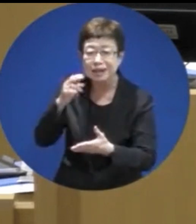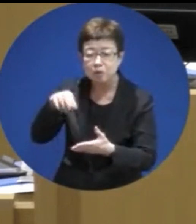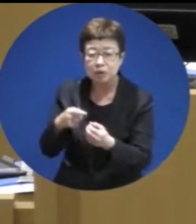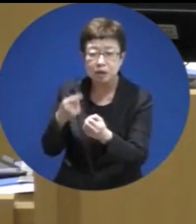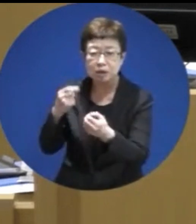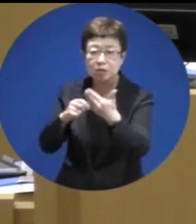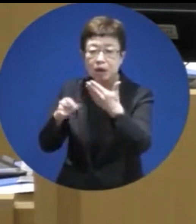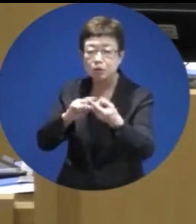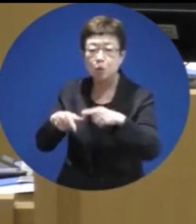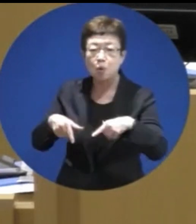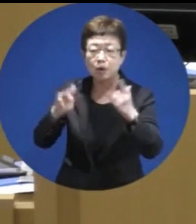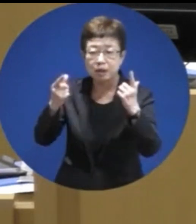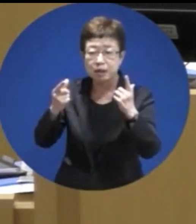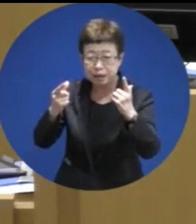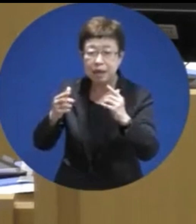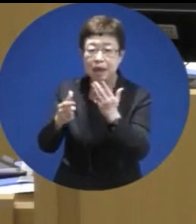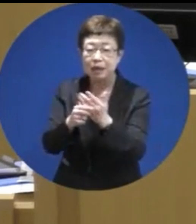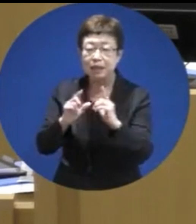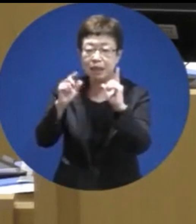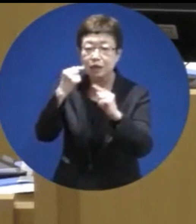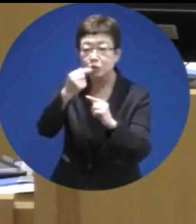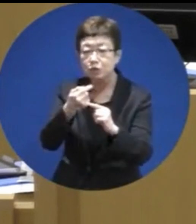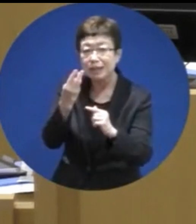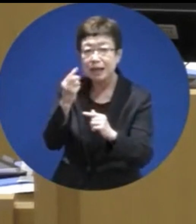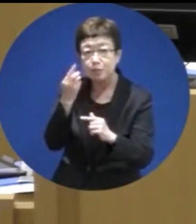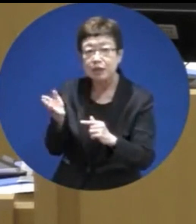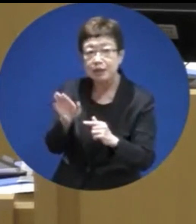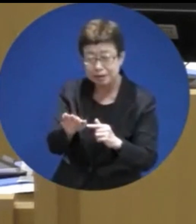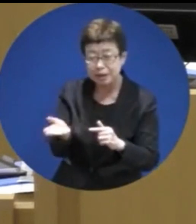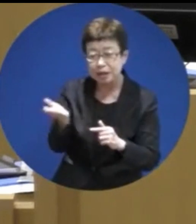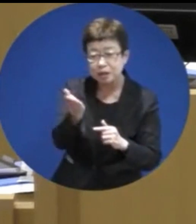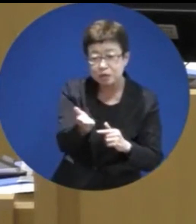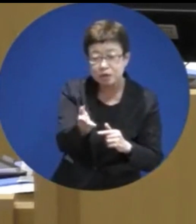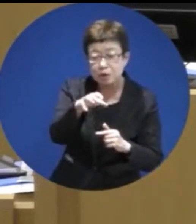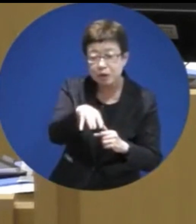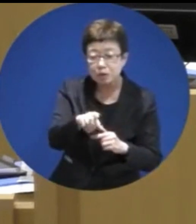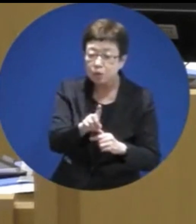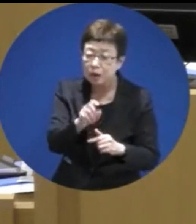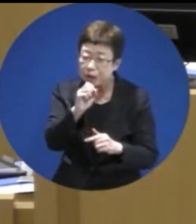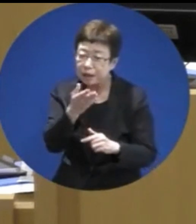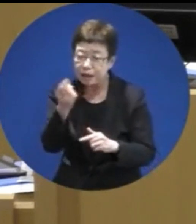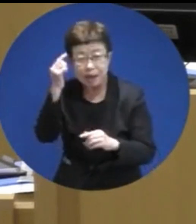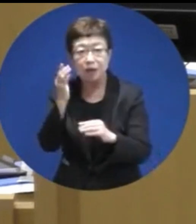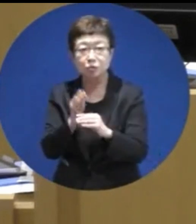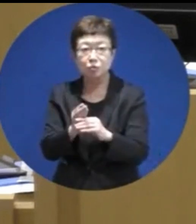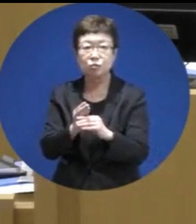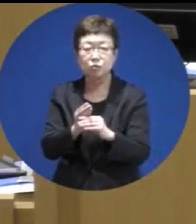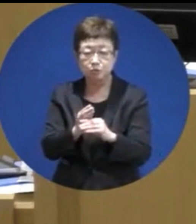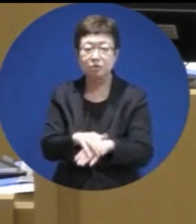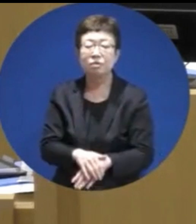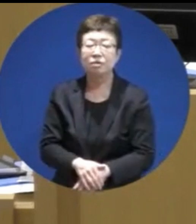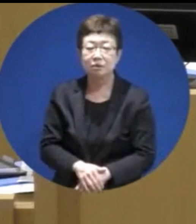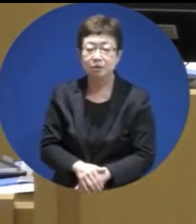9月、代々木駅東口の近くに3カ所目の設置を終え、以後、次の設置場所の選定を進めておりますが、現時点では候補地は未定